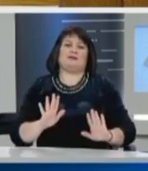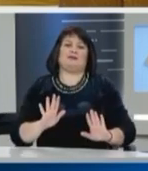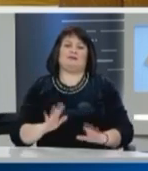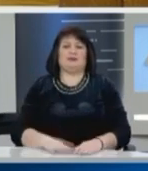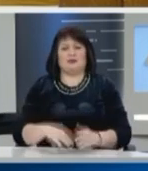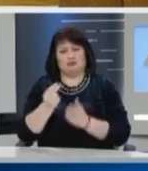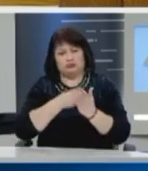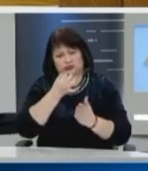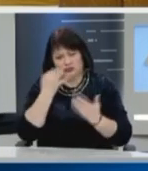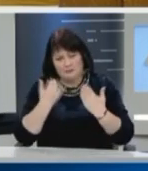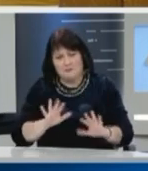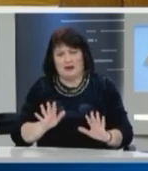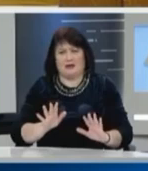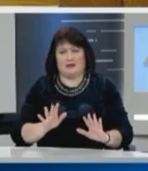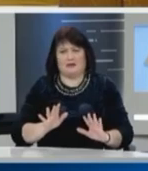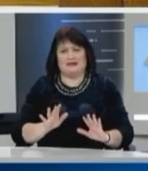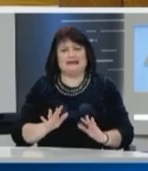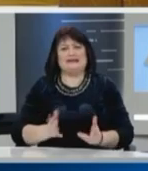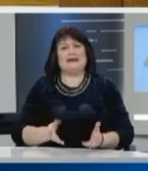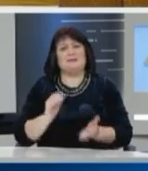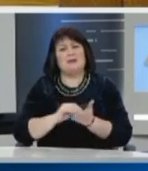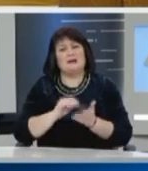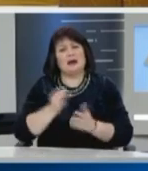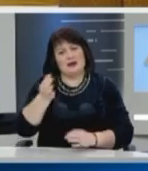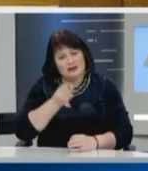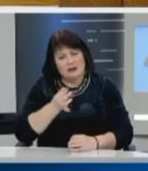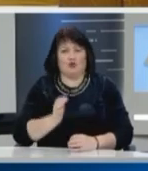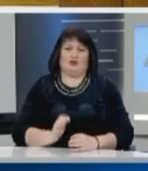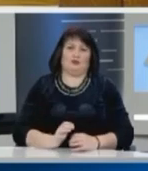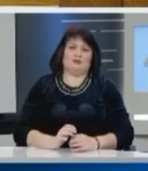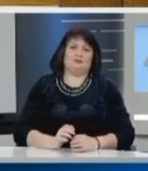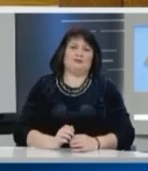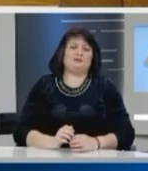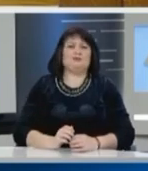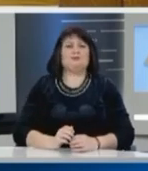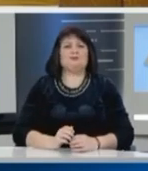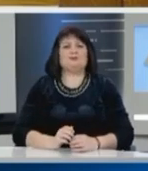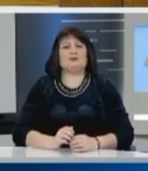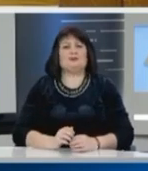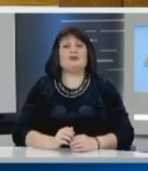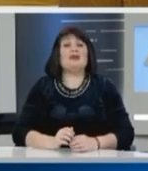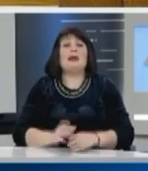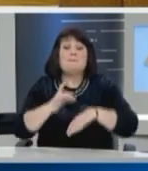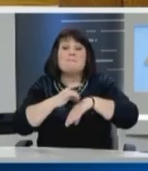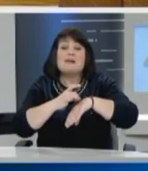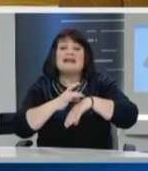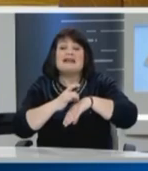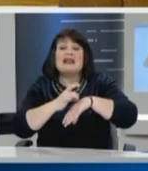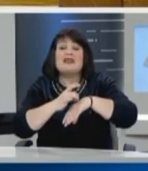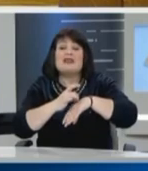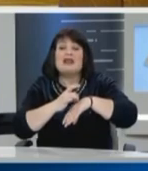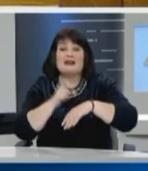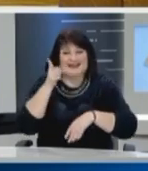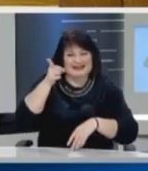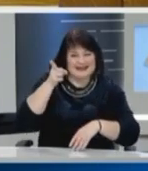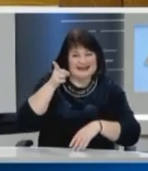Γιατί το έχω πει πολλές φορές και θα το ξαναπώ και σήμερα. Ότι πατριωτισμός δεν είναι να μισείς την πατρίδα